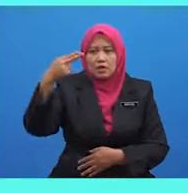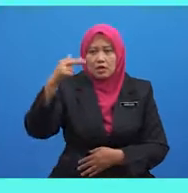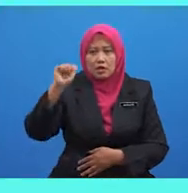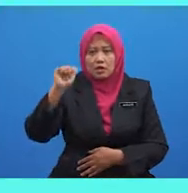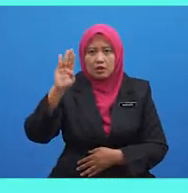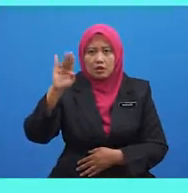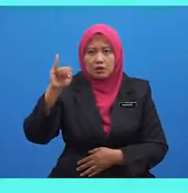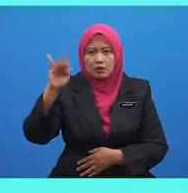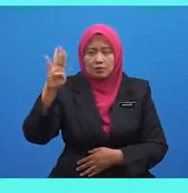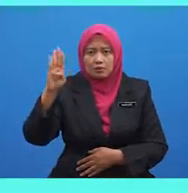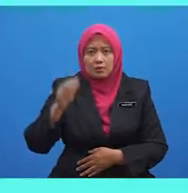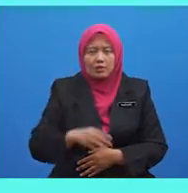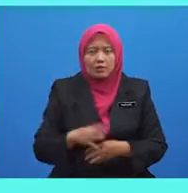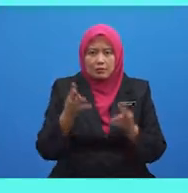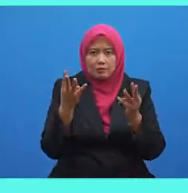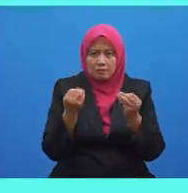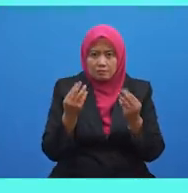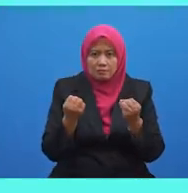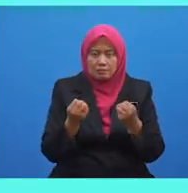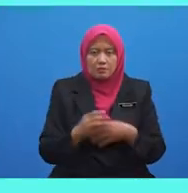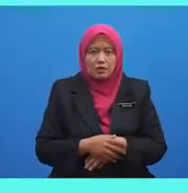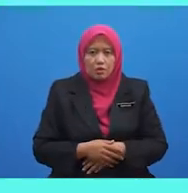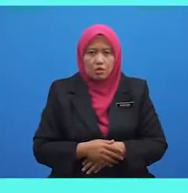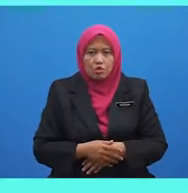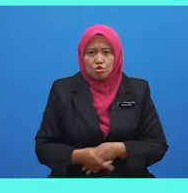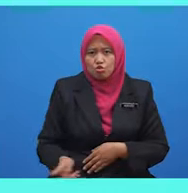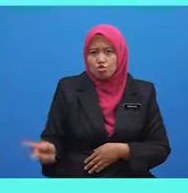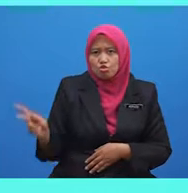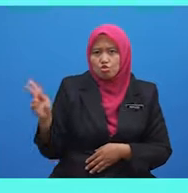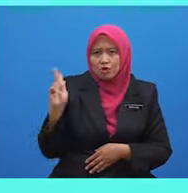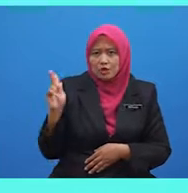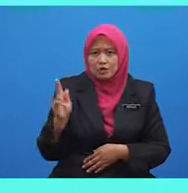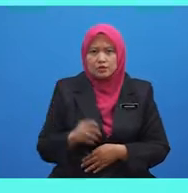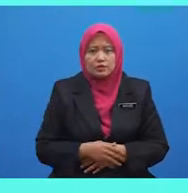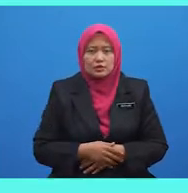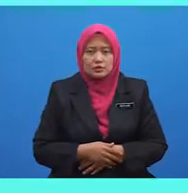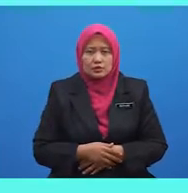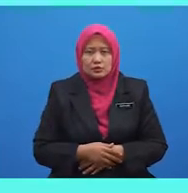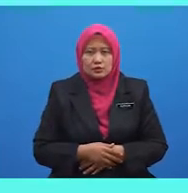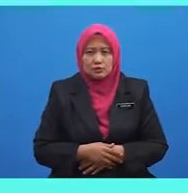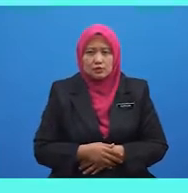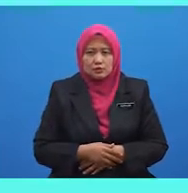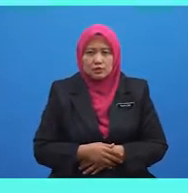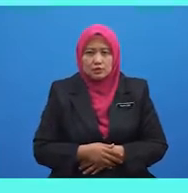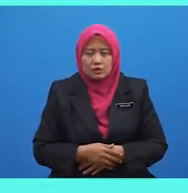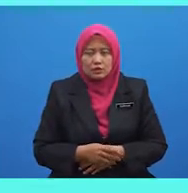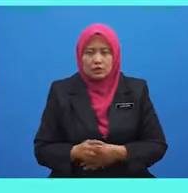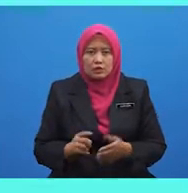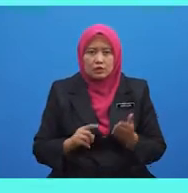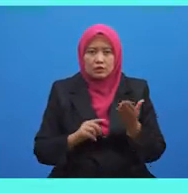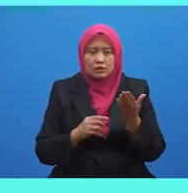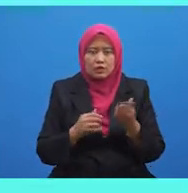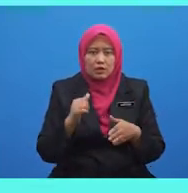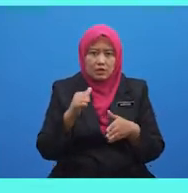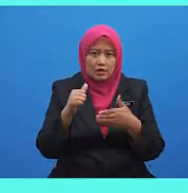menguasai pemerintahan Kerajaan Johor Riau. Konflik berakhir dengan pengunduran Laksamana Tun Abdul